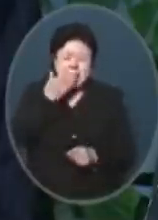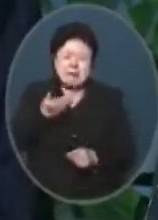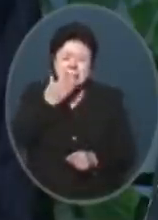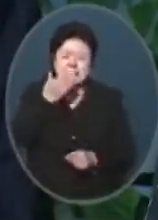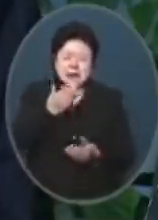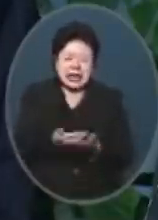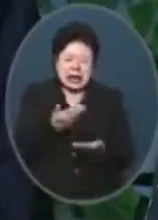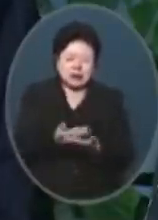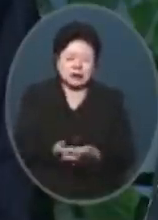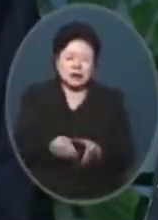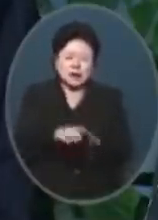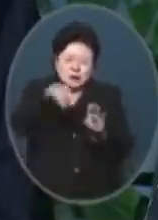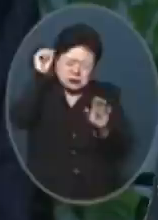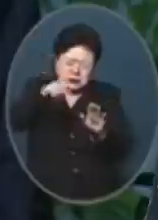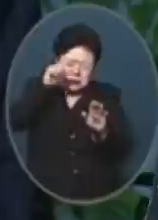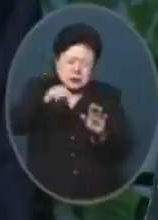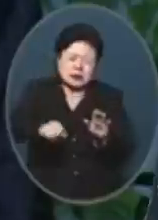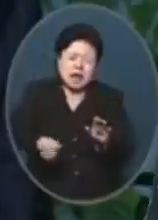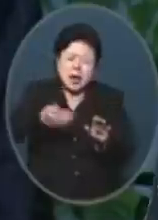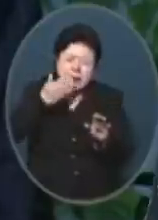밥밥밥밥밥밥밥밥 오늘 뜨니면서